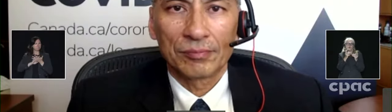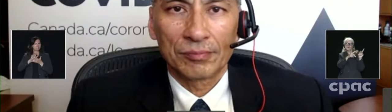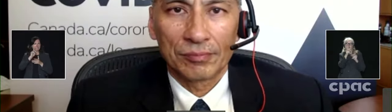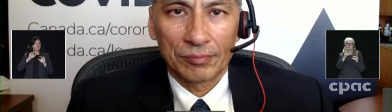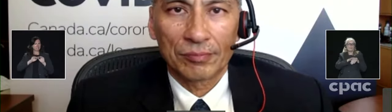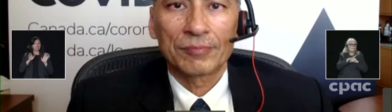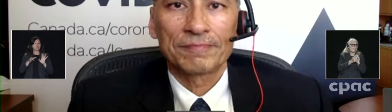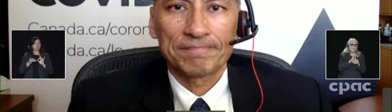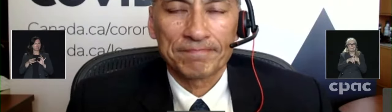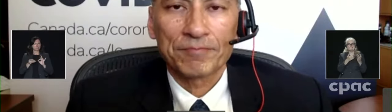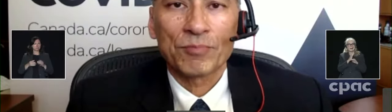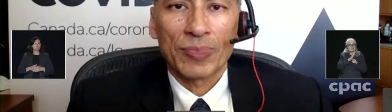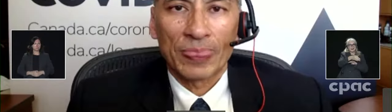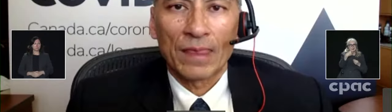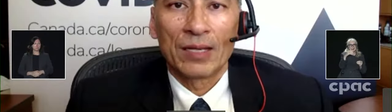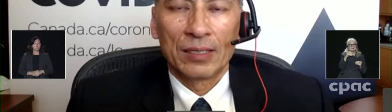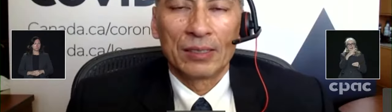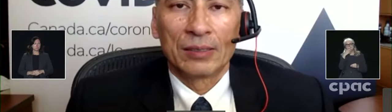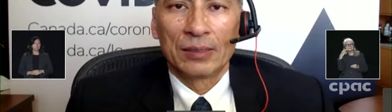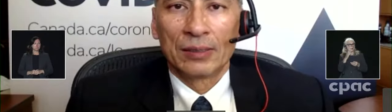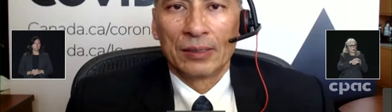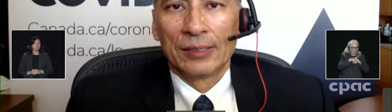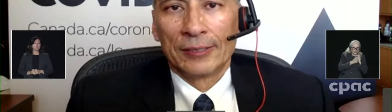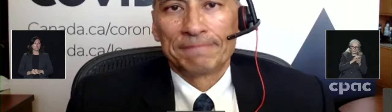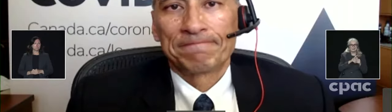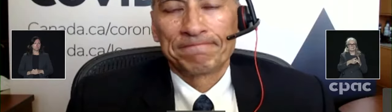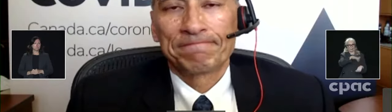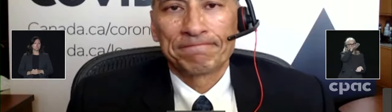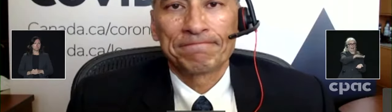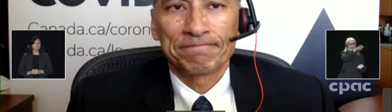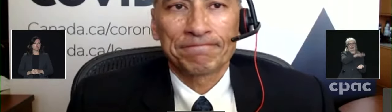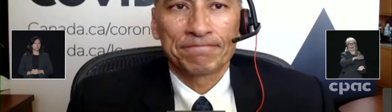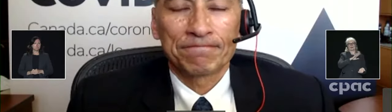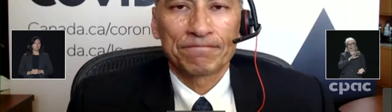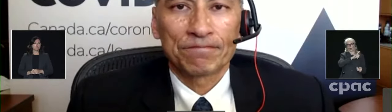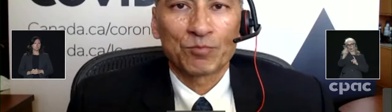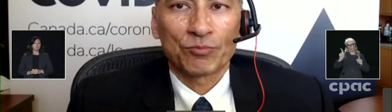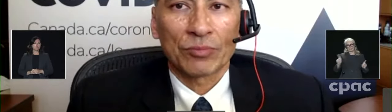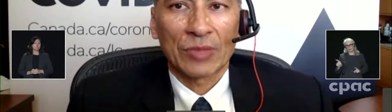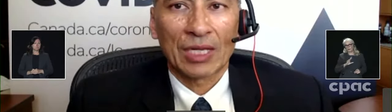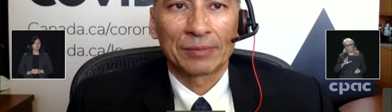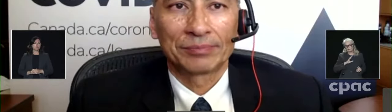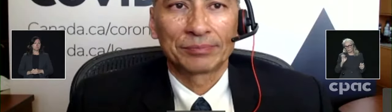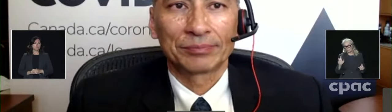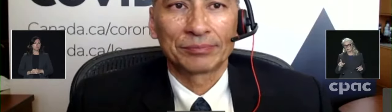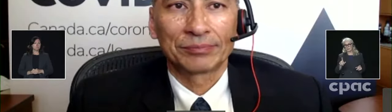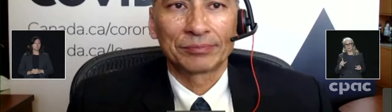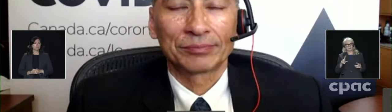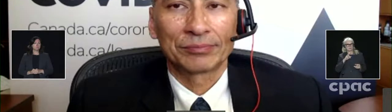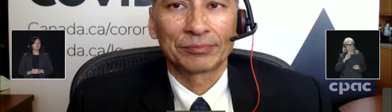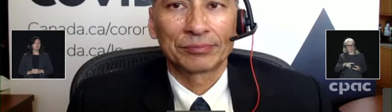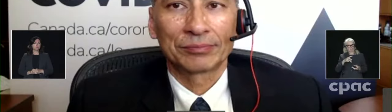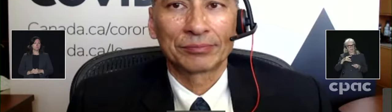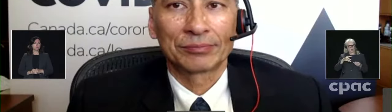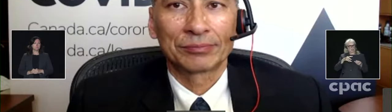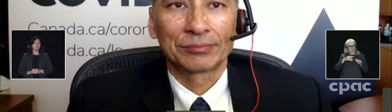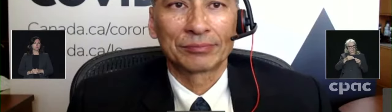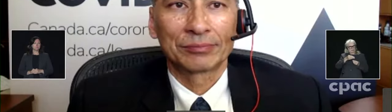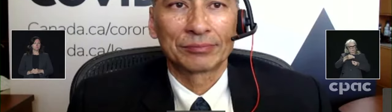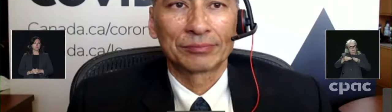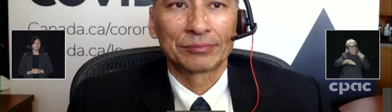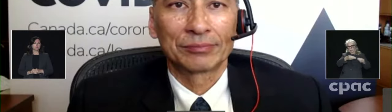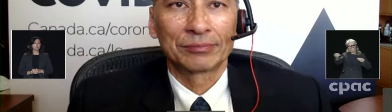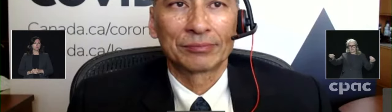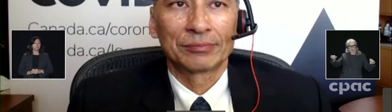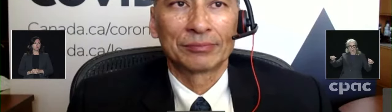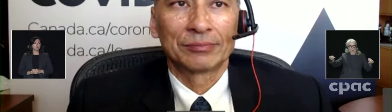partout où ils entrent, dans tous les commerces, il y a des trucs pour se laver les mains. Mais est-ce qu'on sait si oui ou non il y a de la transmission de